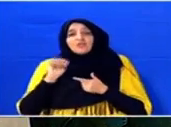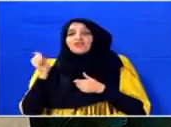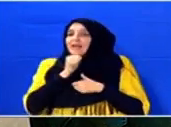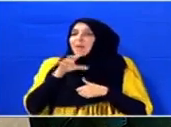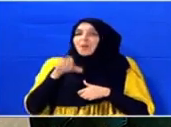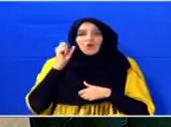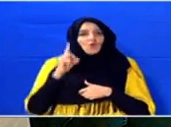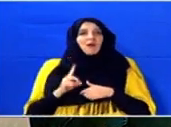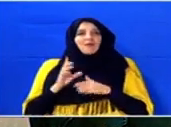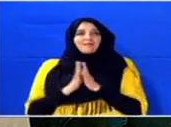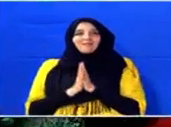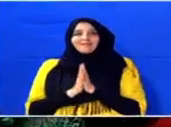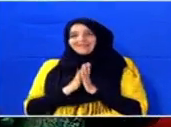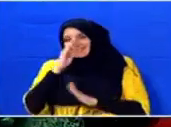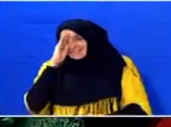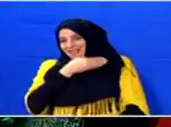والسلام